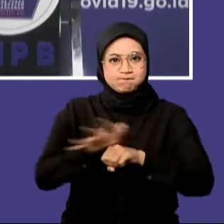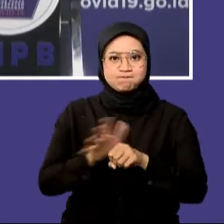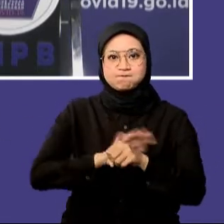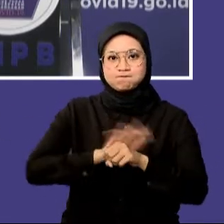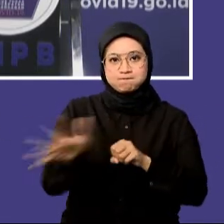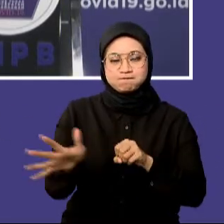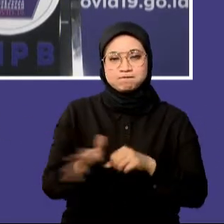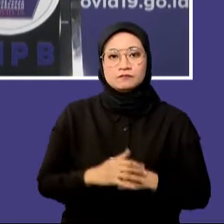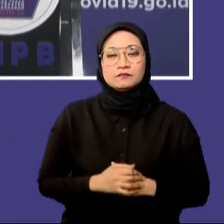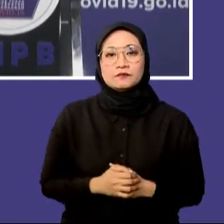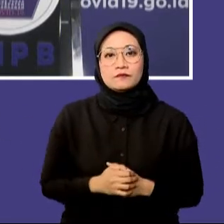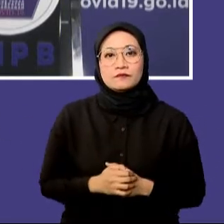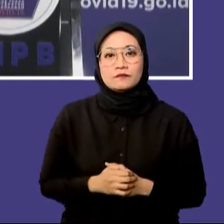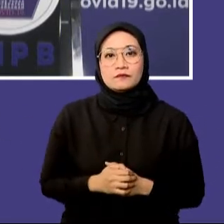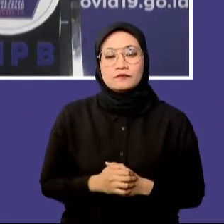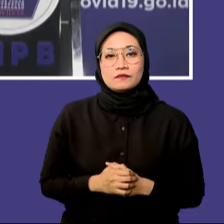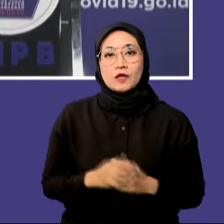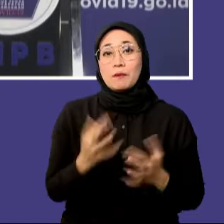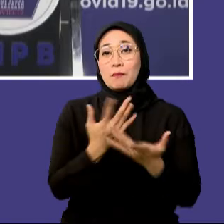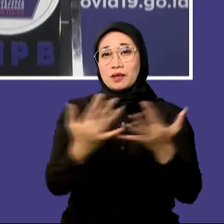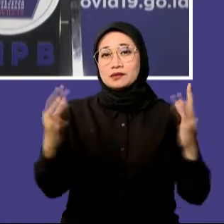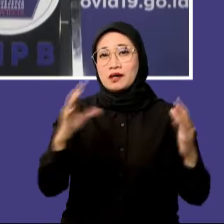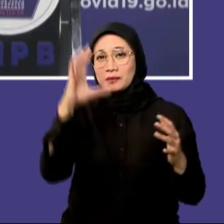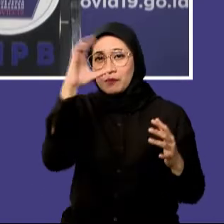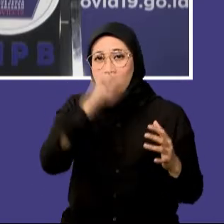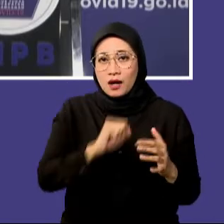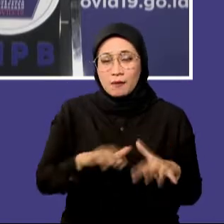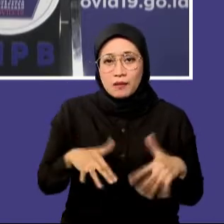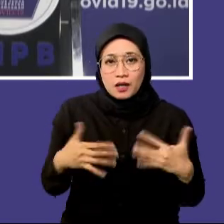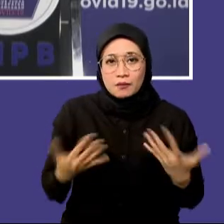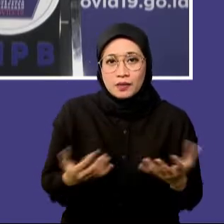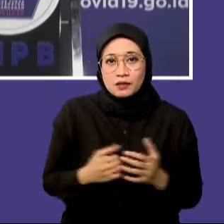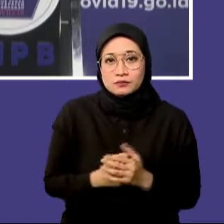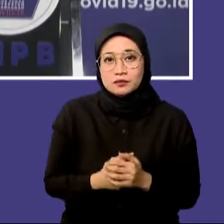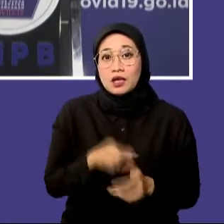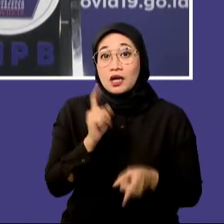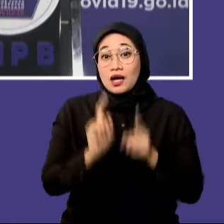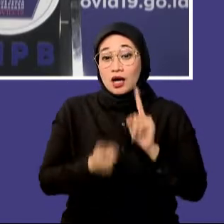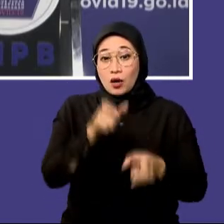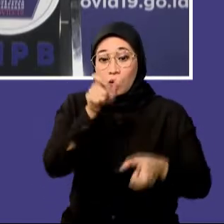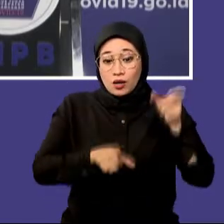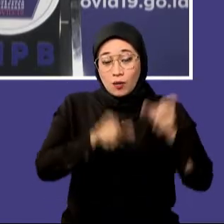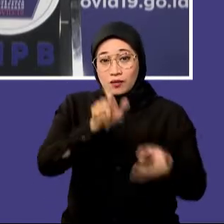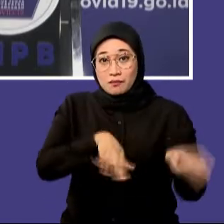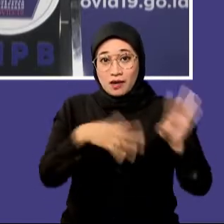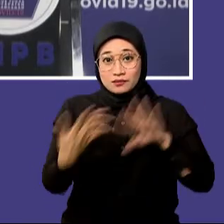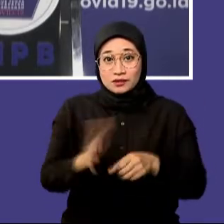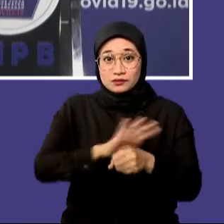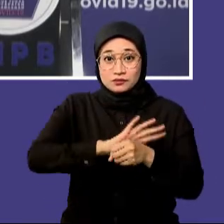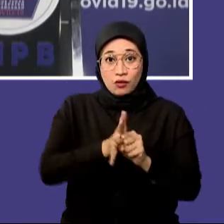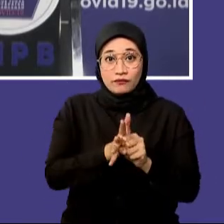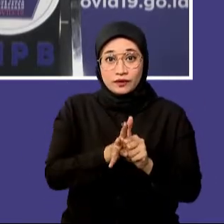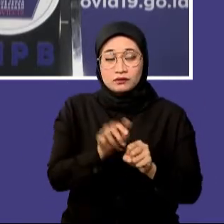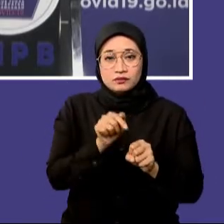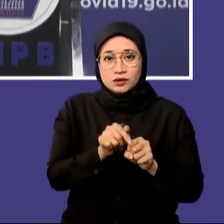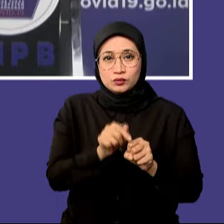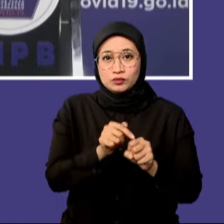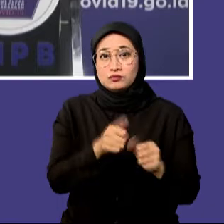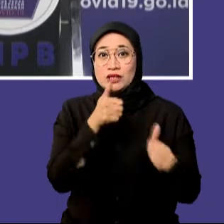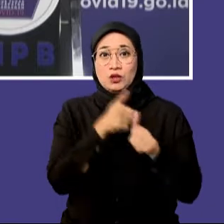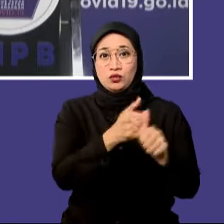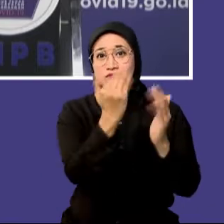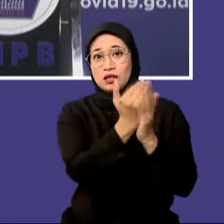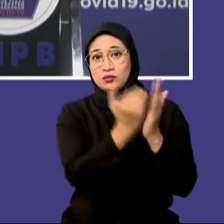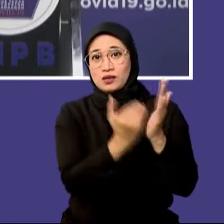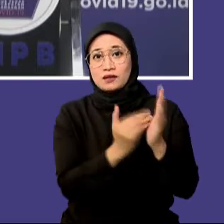kasus penularan virus COVID-19 bisa saja melalui jenazah apabila tidak ditangani dengan baik dan tidak sesuai protokol